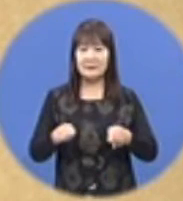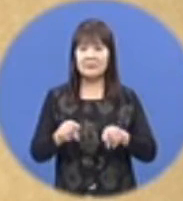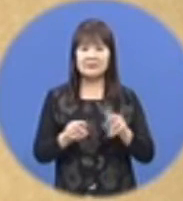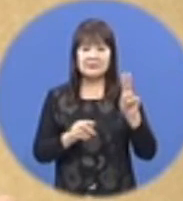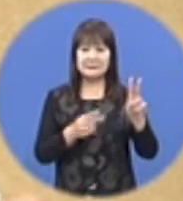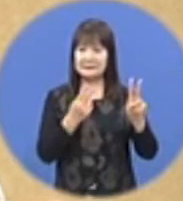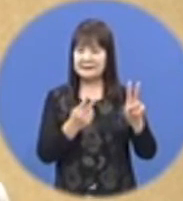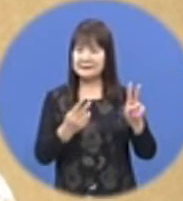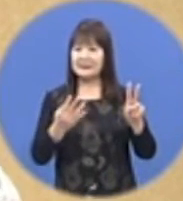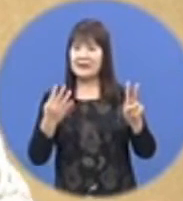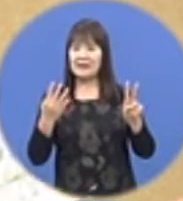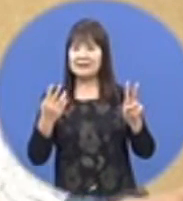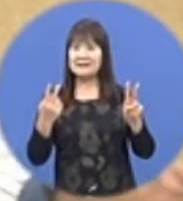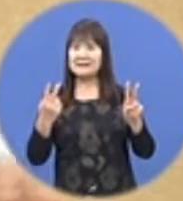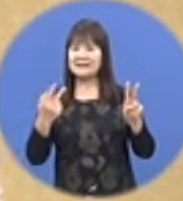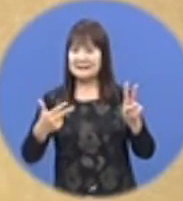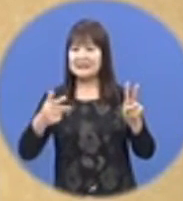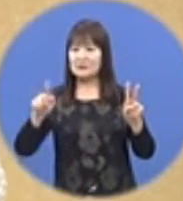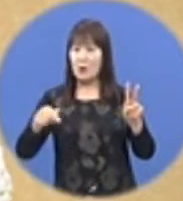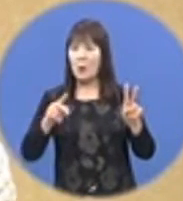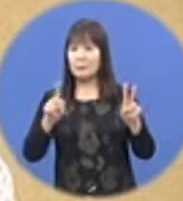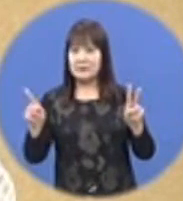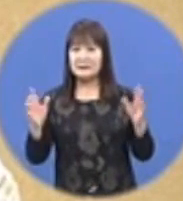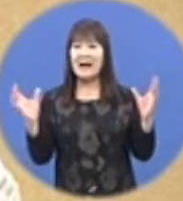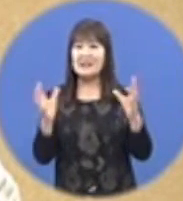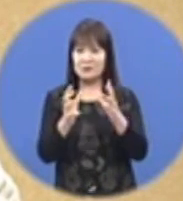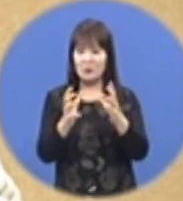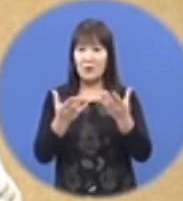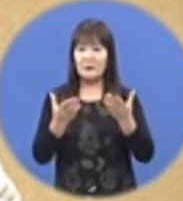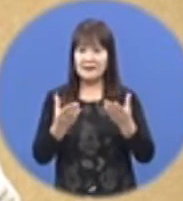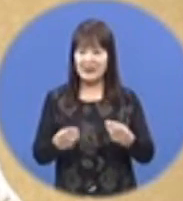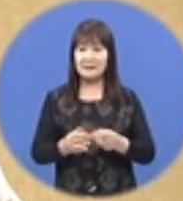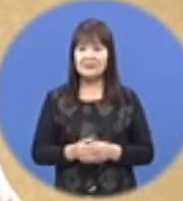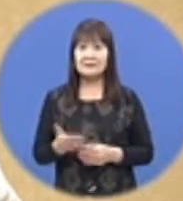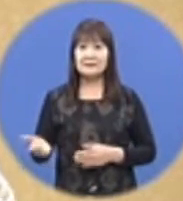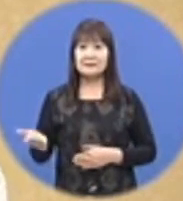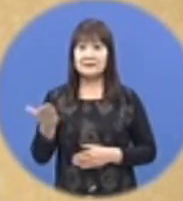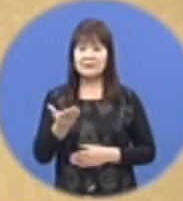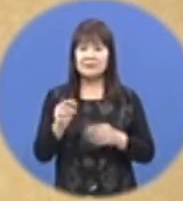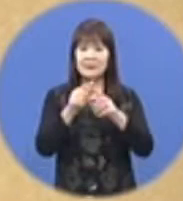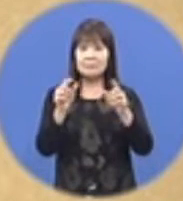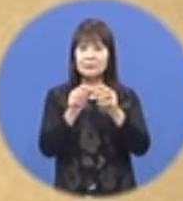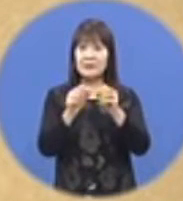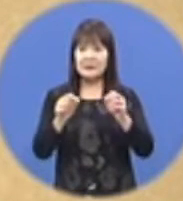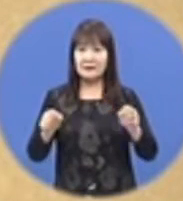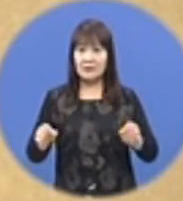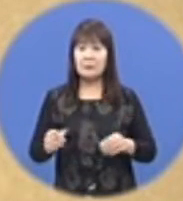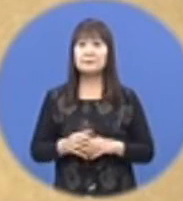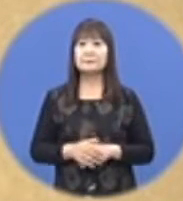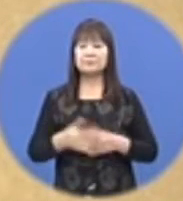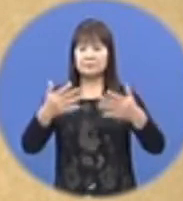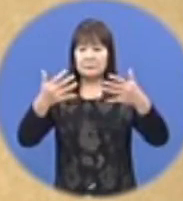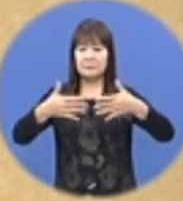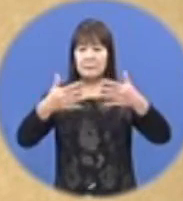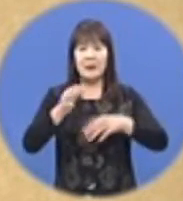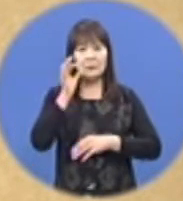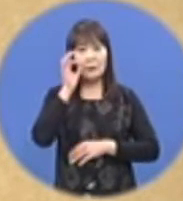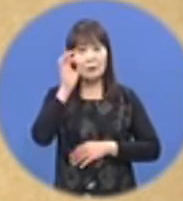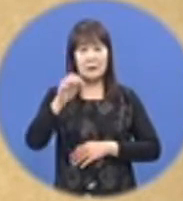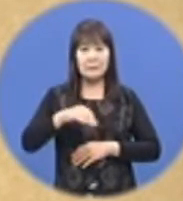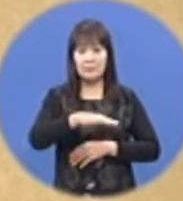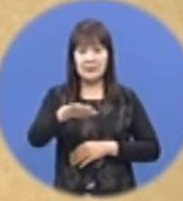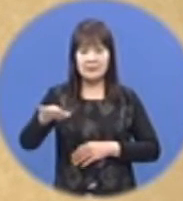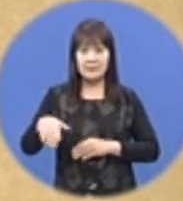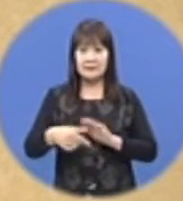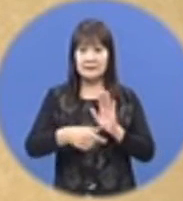大集合でした。さて、続いてプレゼントコーナーです。毎月番組をご覧の皆様にキーワ